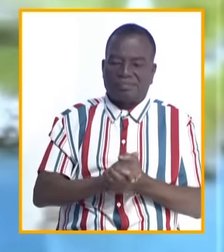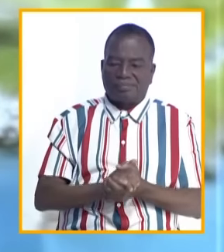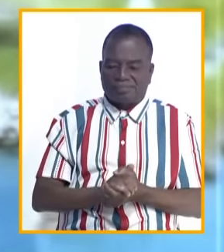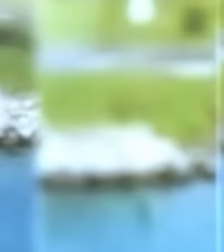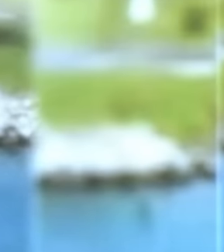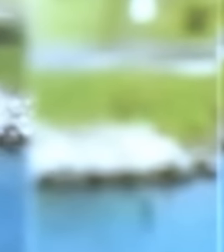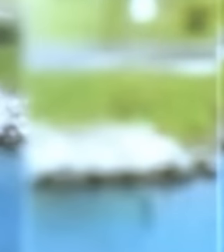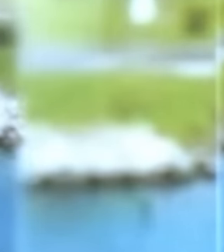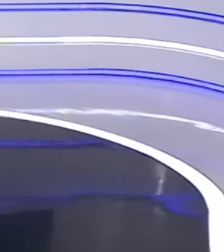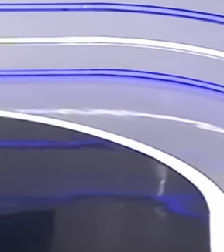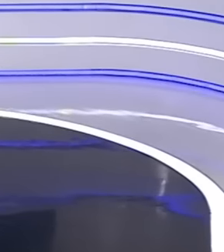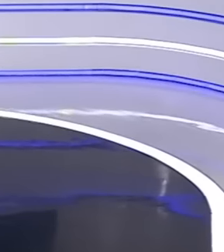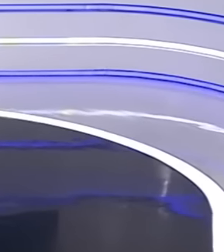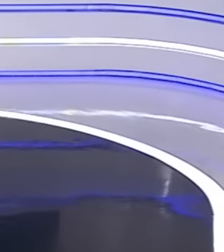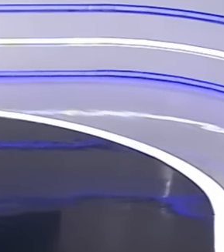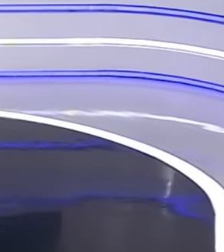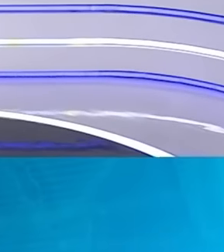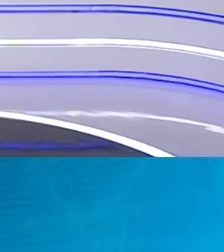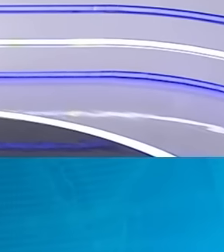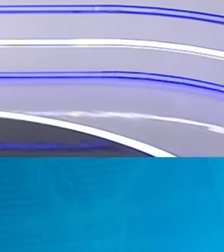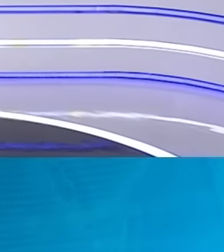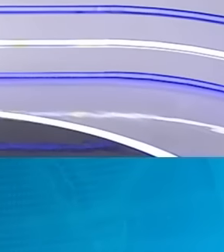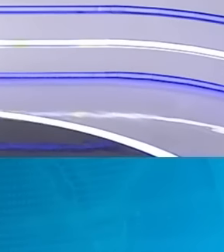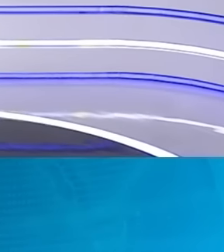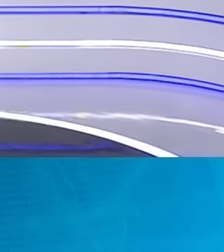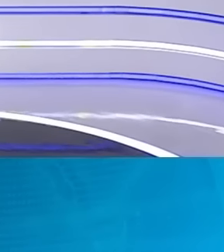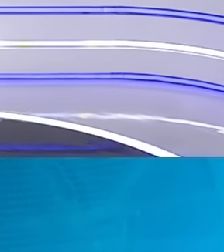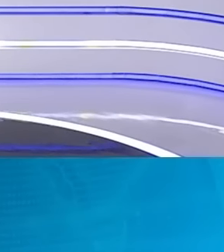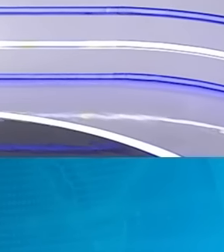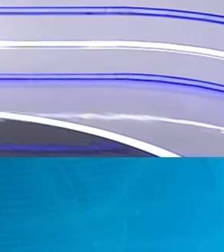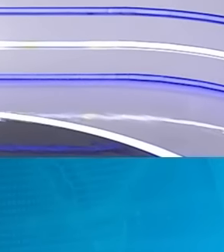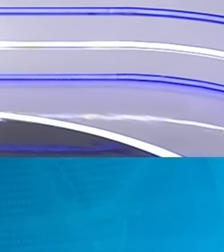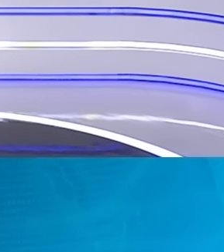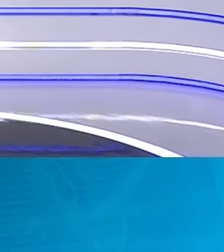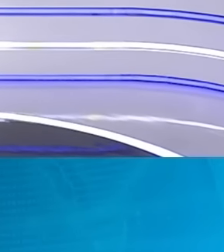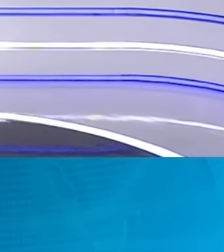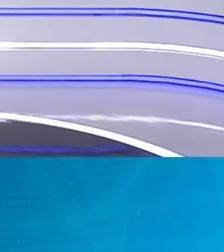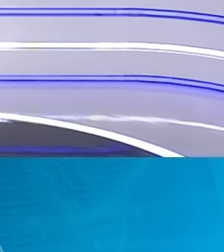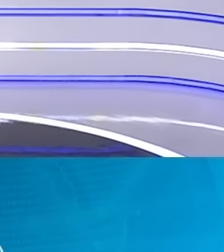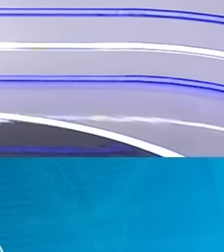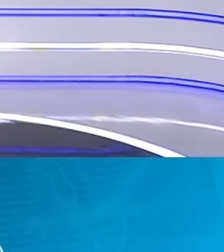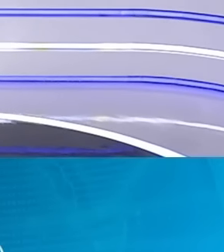Merci de l'avoir suivi. Merci de votre confiance. À lundi, 20h sur RTI.